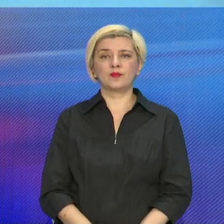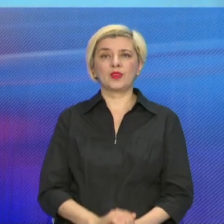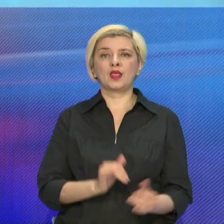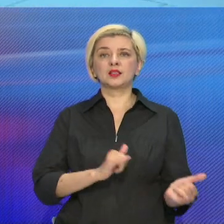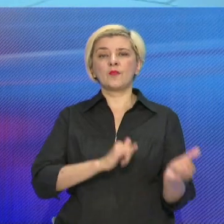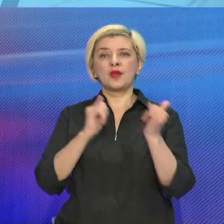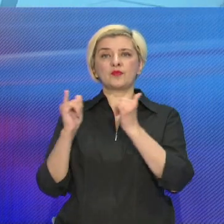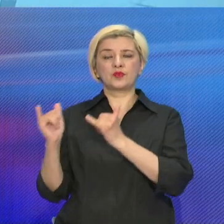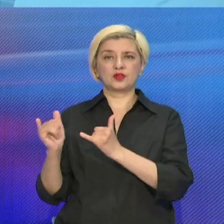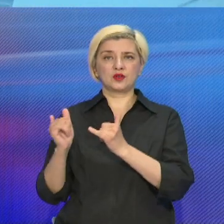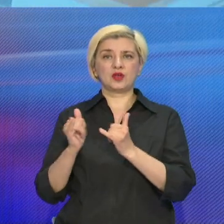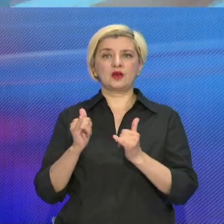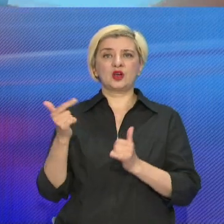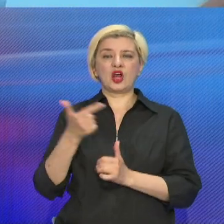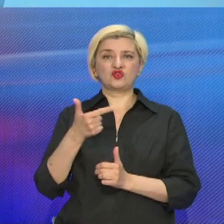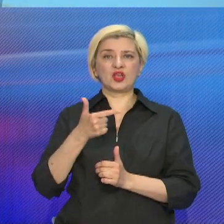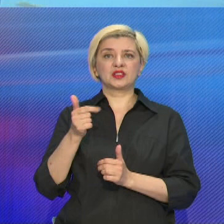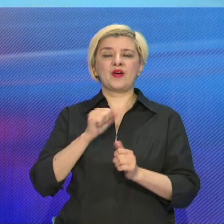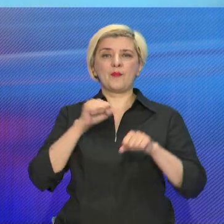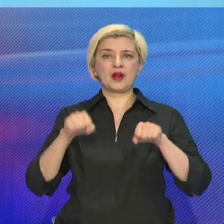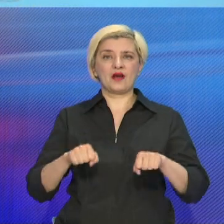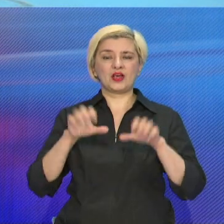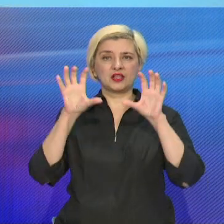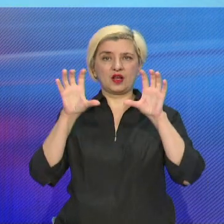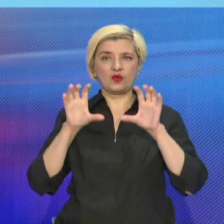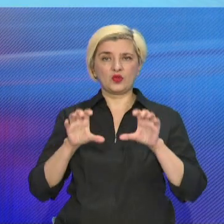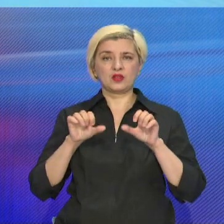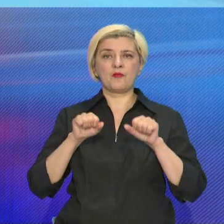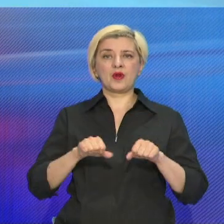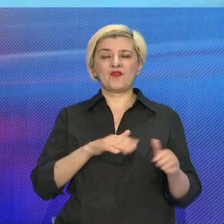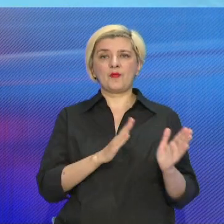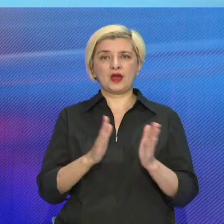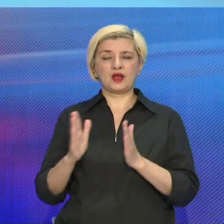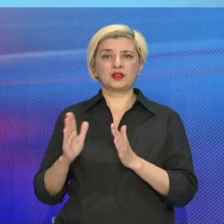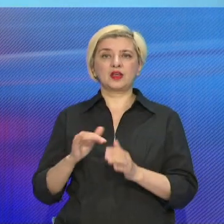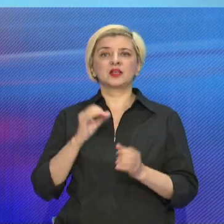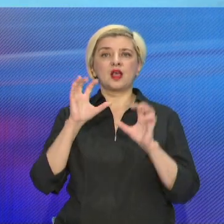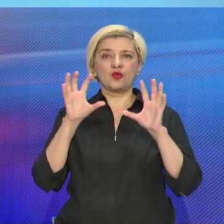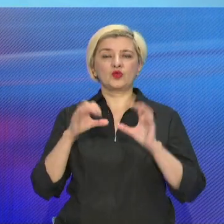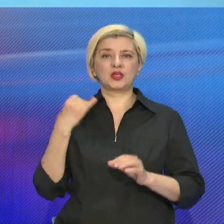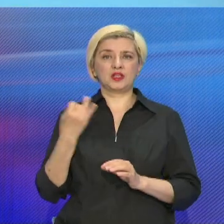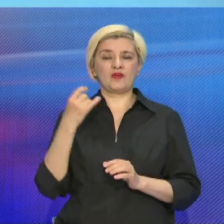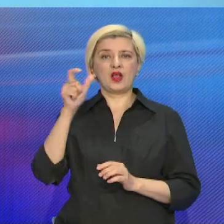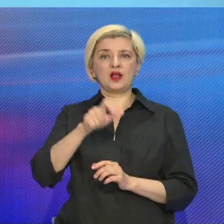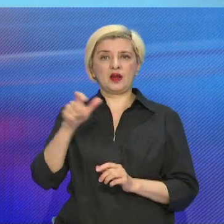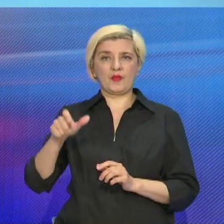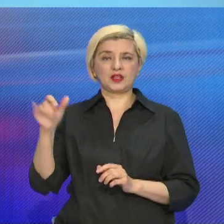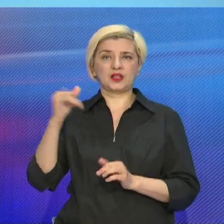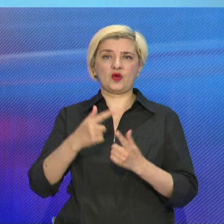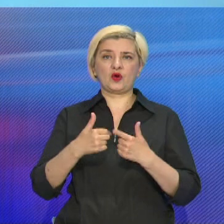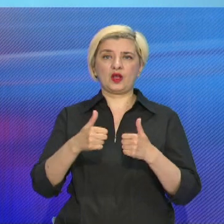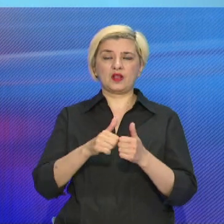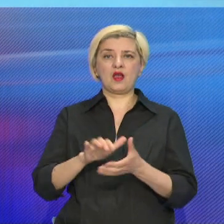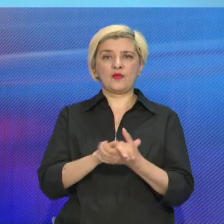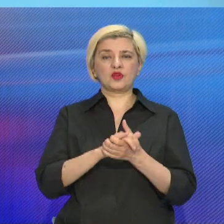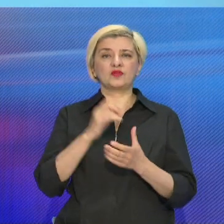Забеспечение вершенства права, законности и правопорядку, оборона правов и законных интересов громадян и организаций, а так само громадских и державных